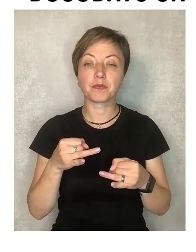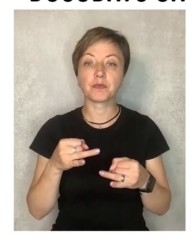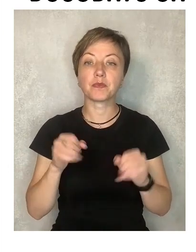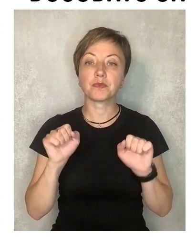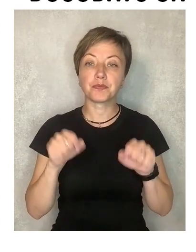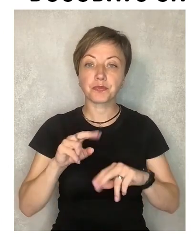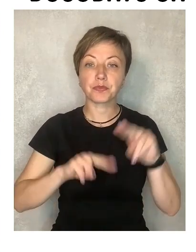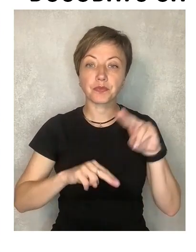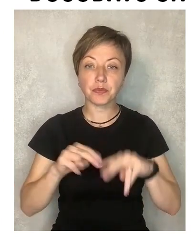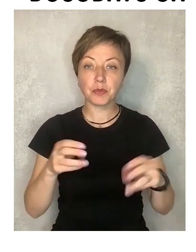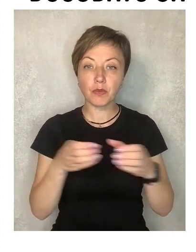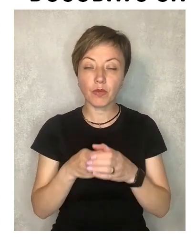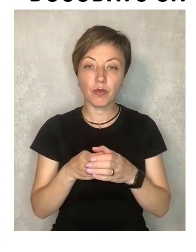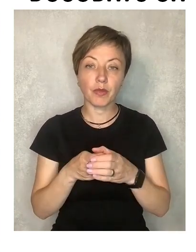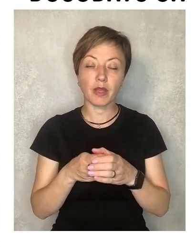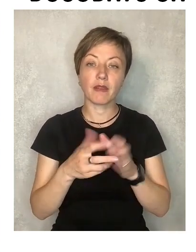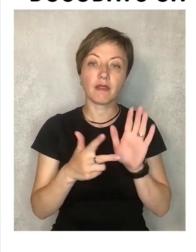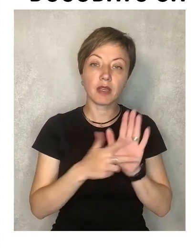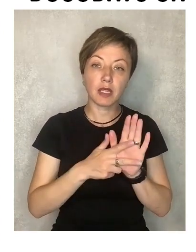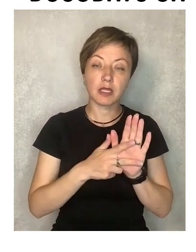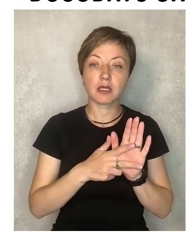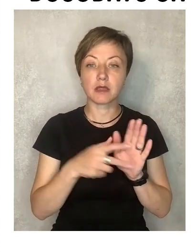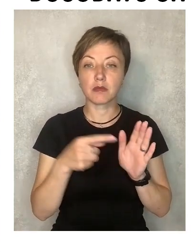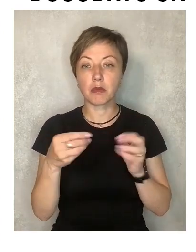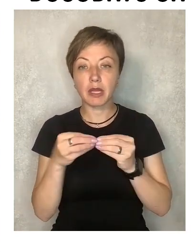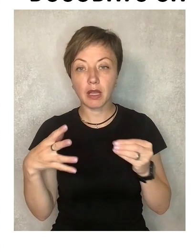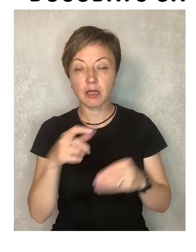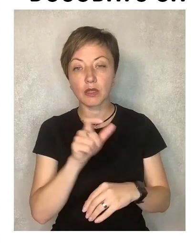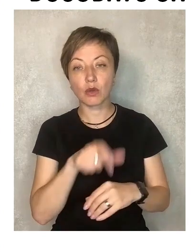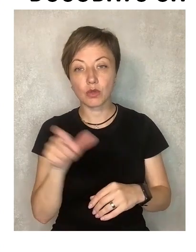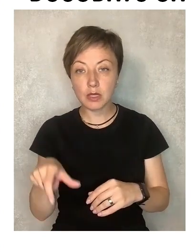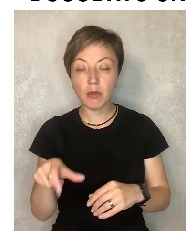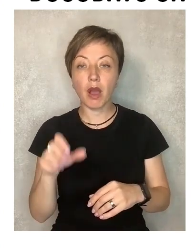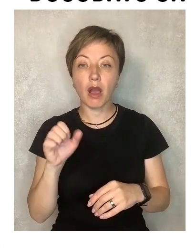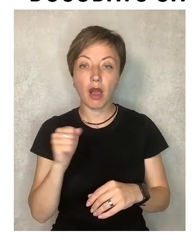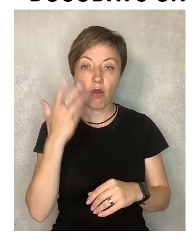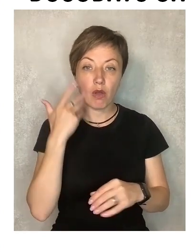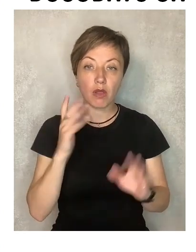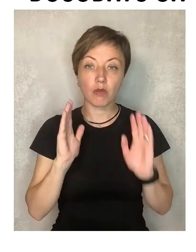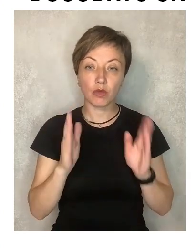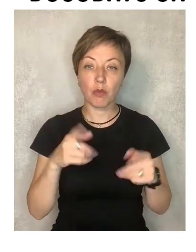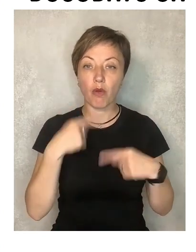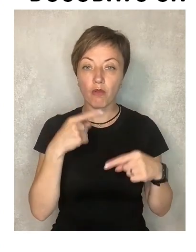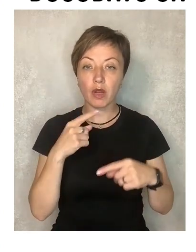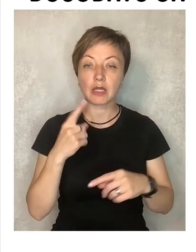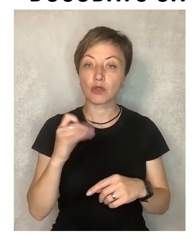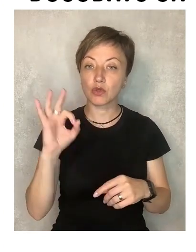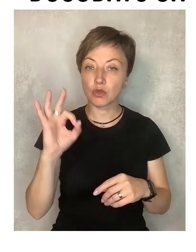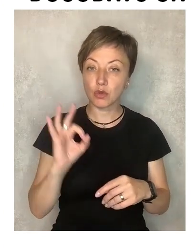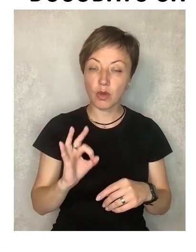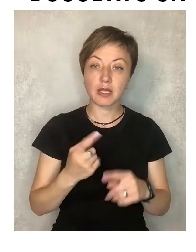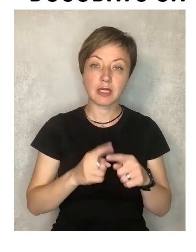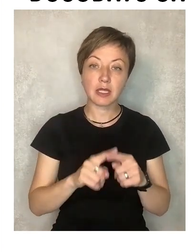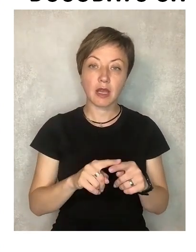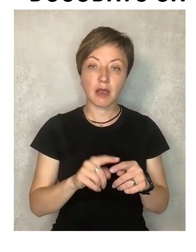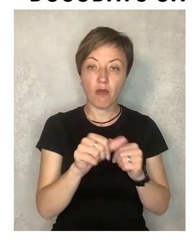побудувати в групі там, не знаю, 8-15 осіб. Та? А, звісно, коли ми будемо там говорити на 100, то це, скоріше, фронтальний формат